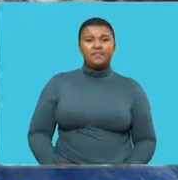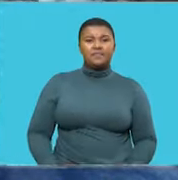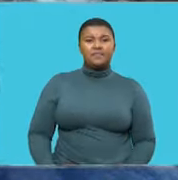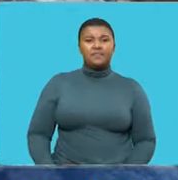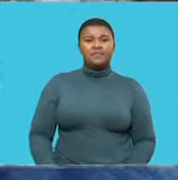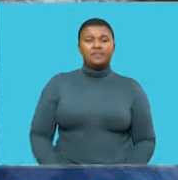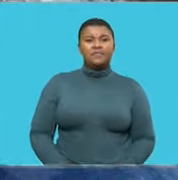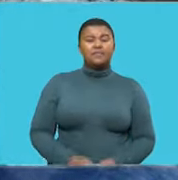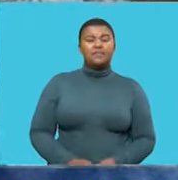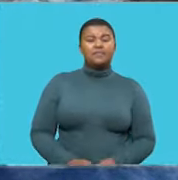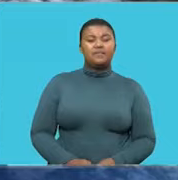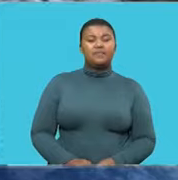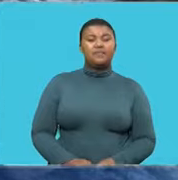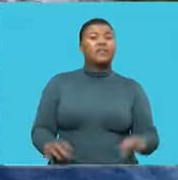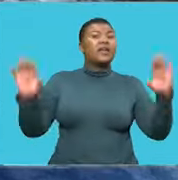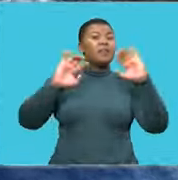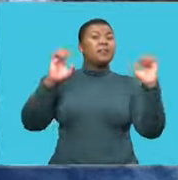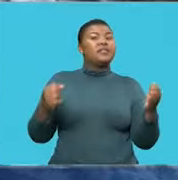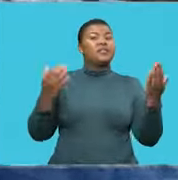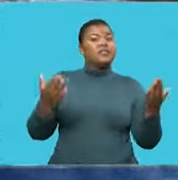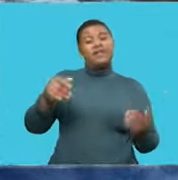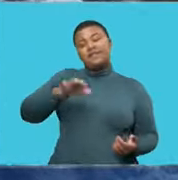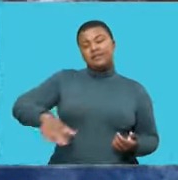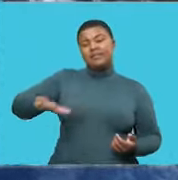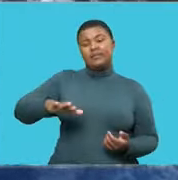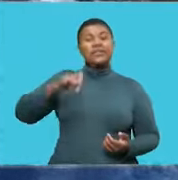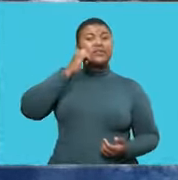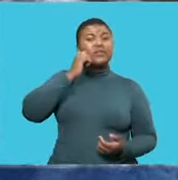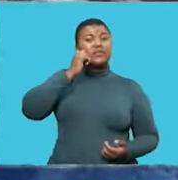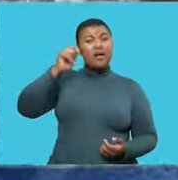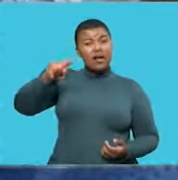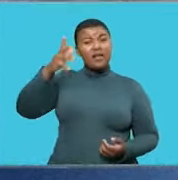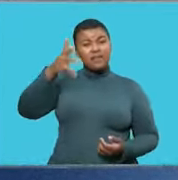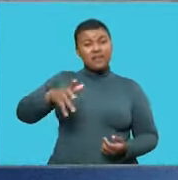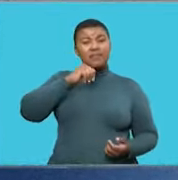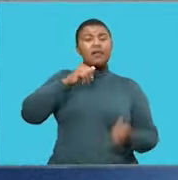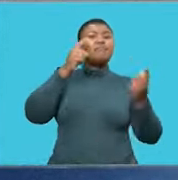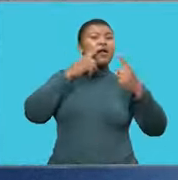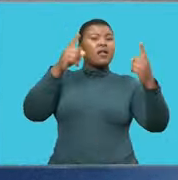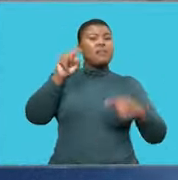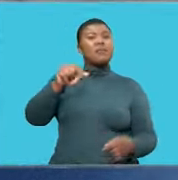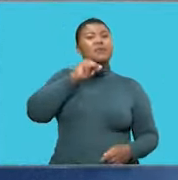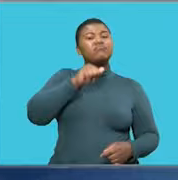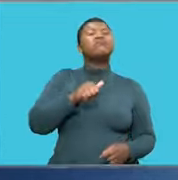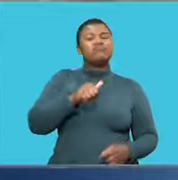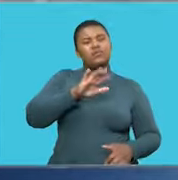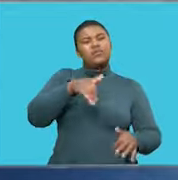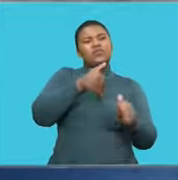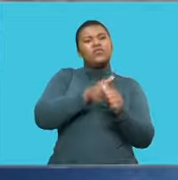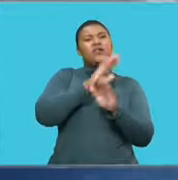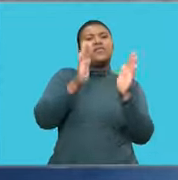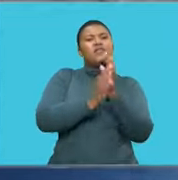kantoro ya ditabelezo za swanyeto ya johannespeki wulela haele malala lao tue huta arabella piletong